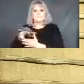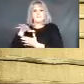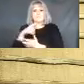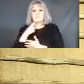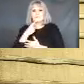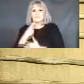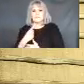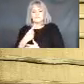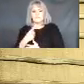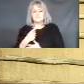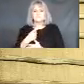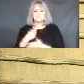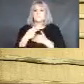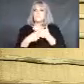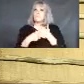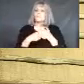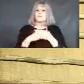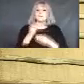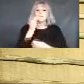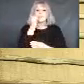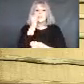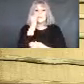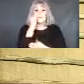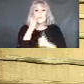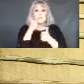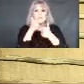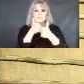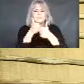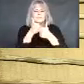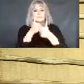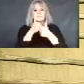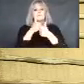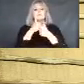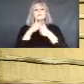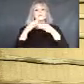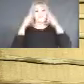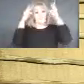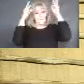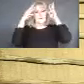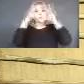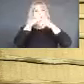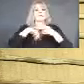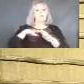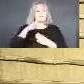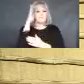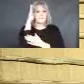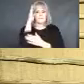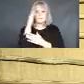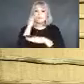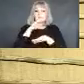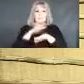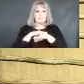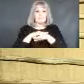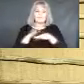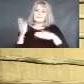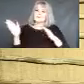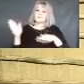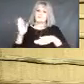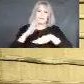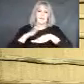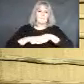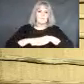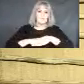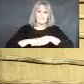vers 15 sê. Jesus het die goeie nuus, die evangelie van die koninkryk van God verkondig. Met die woorde, tyd is